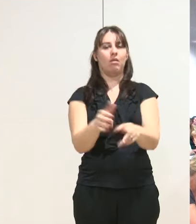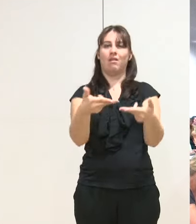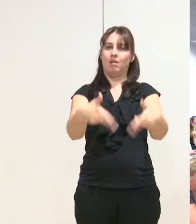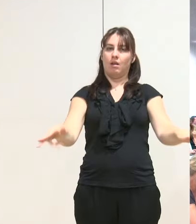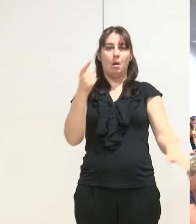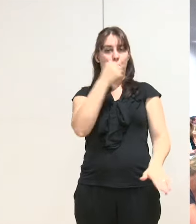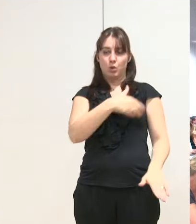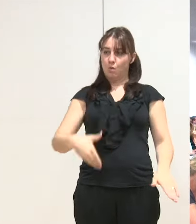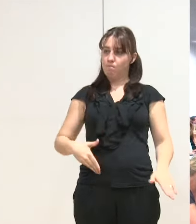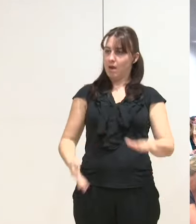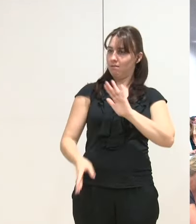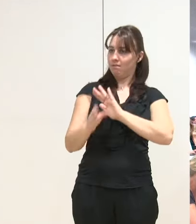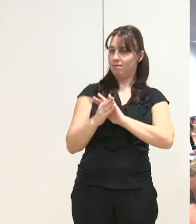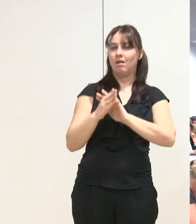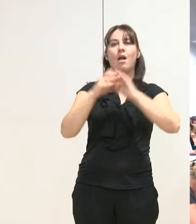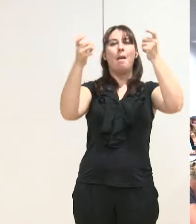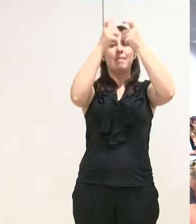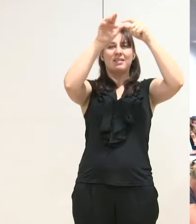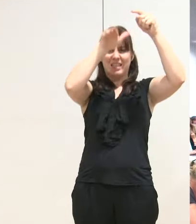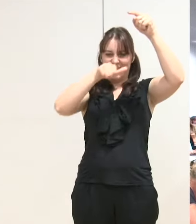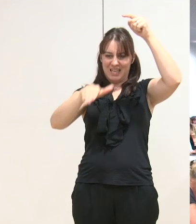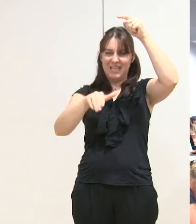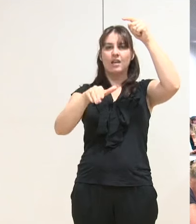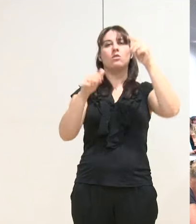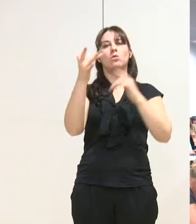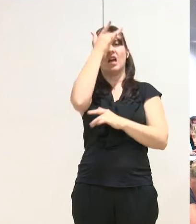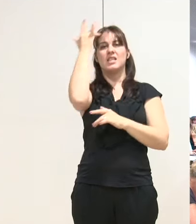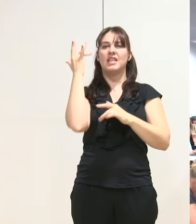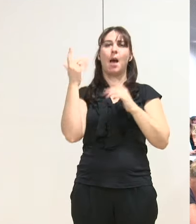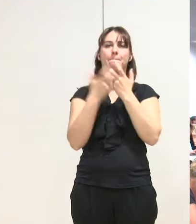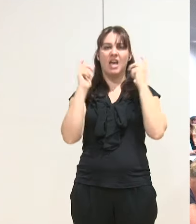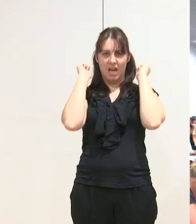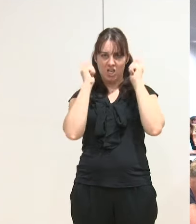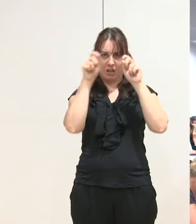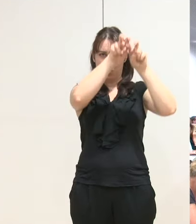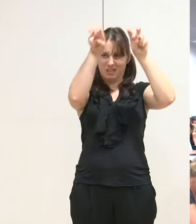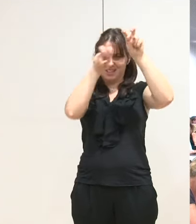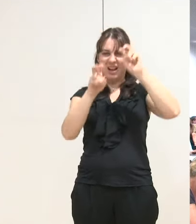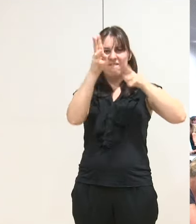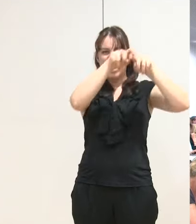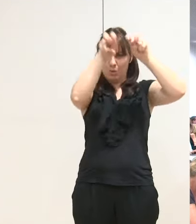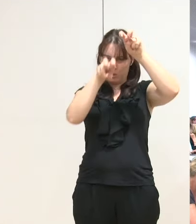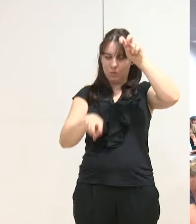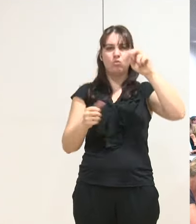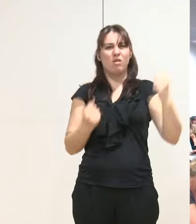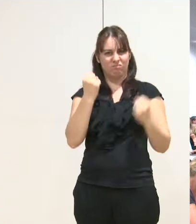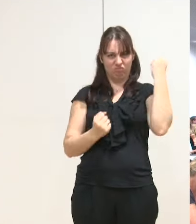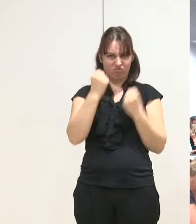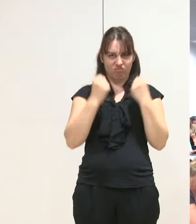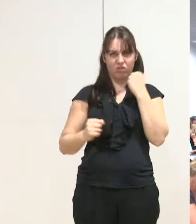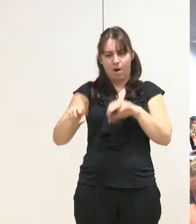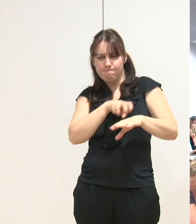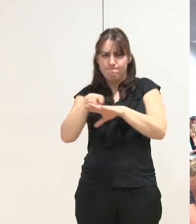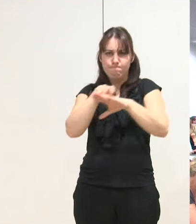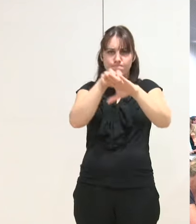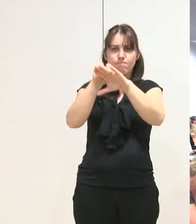parcours de traail ouvert depuis le pied de la Bastille jusqu'à Saint-Pierre de Chartreuse permettant aux sportifs de partir s'entraîner à pied de chez eux par